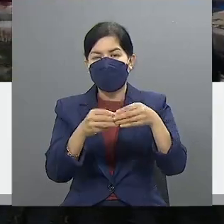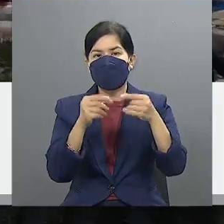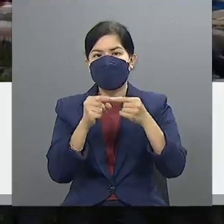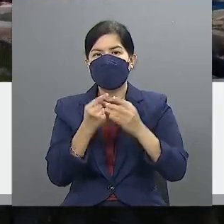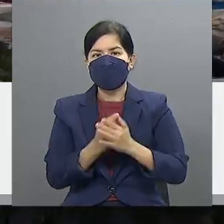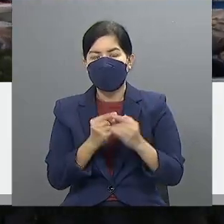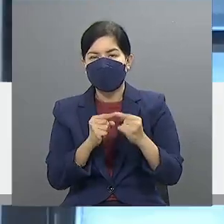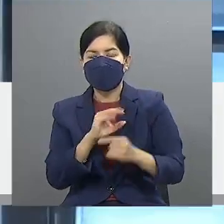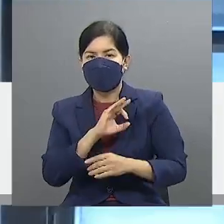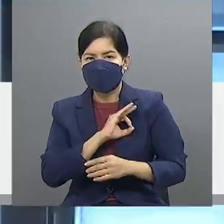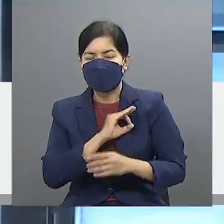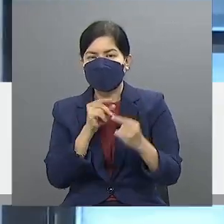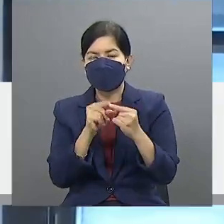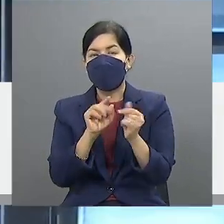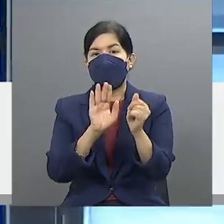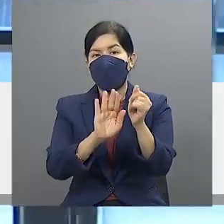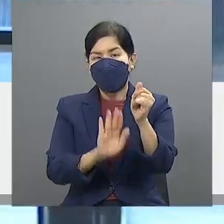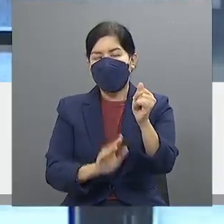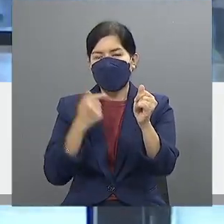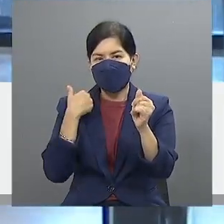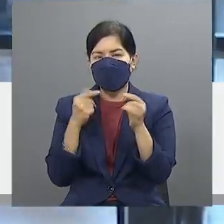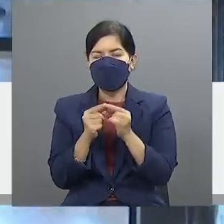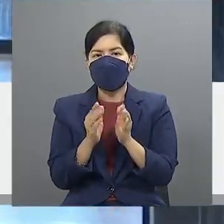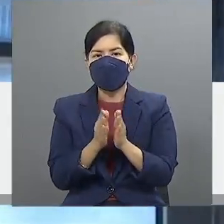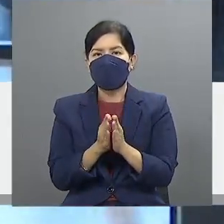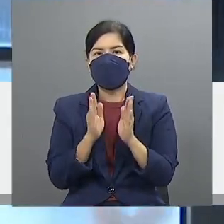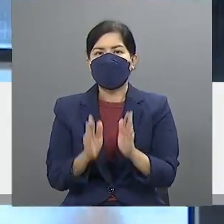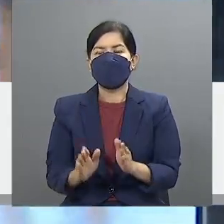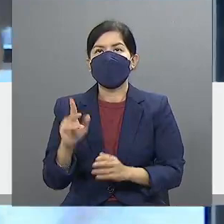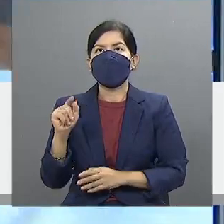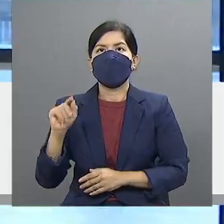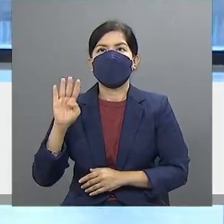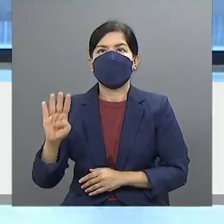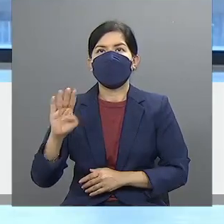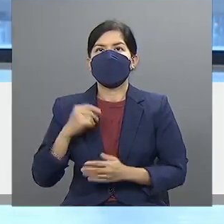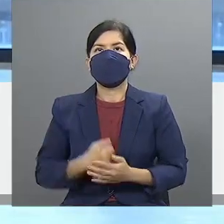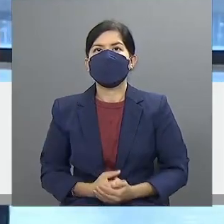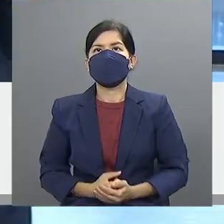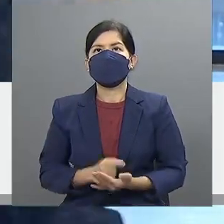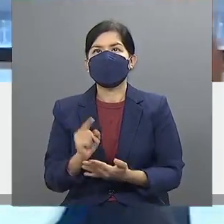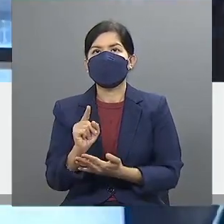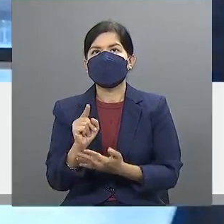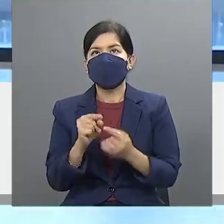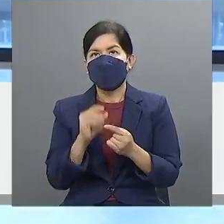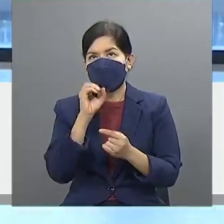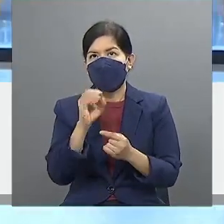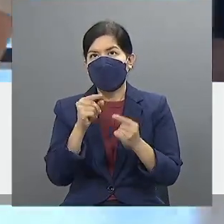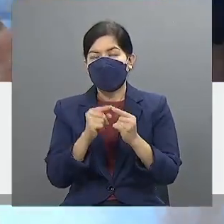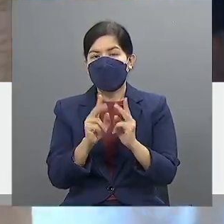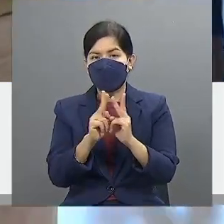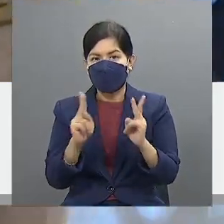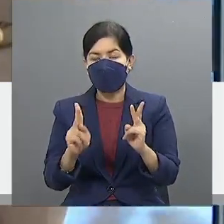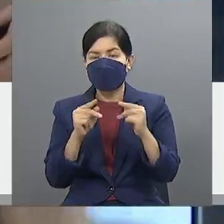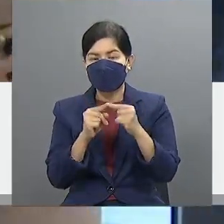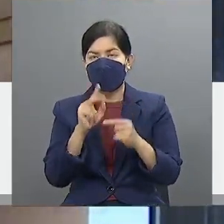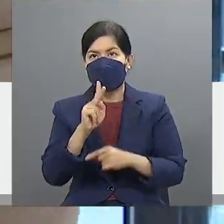กเขตเลือกตั้งละ6คนรวมแล้วก็คือ24คนค่ะนอกจากนี้ยังมีรายงานด้วยว่ากกต.ได้มีมติให้สำนักงานแจ้ง